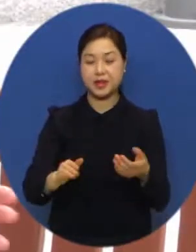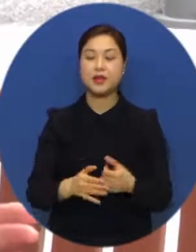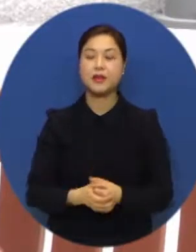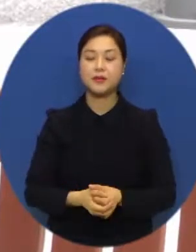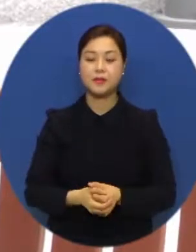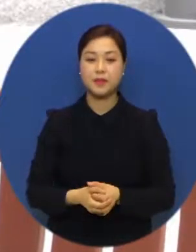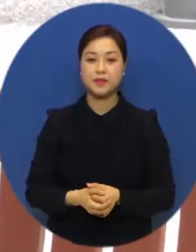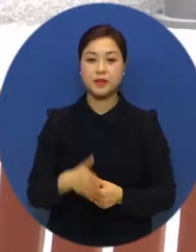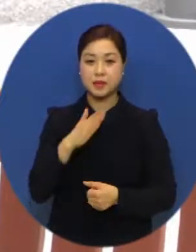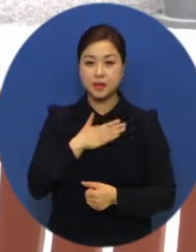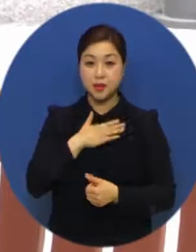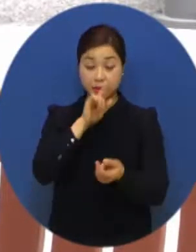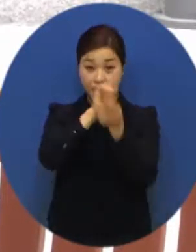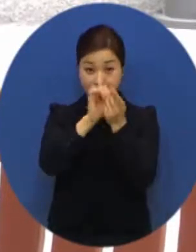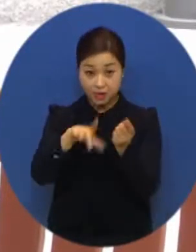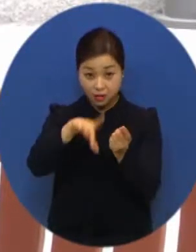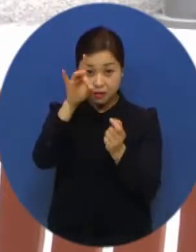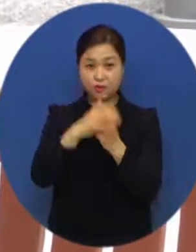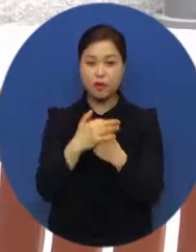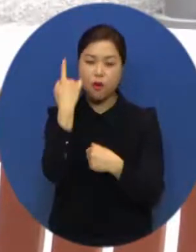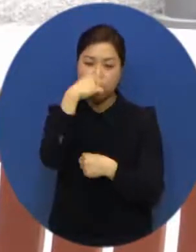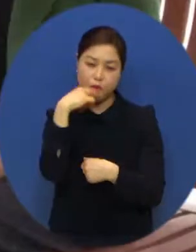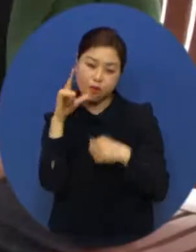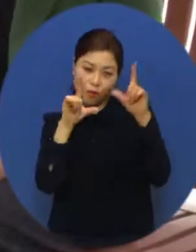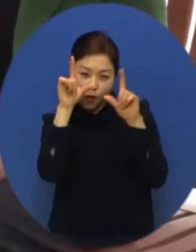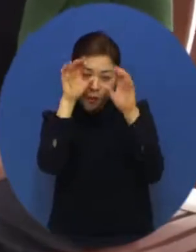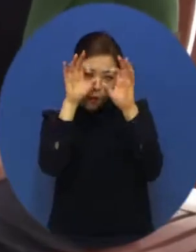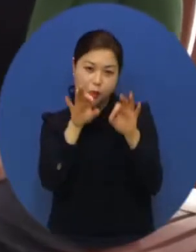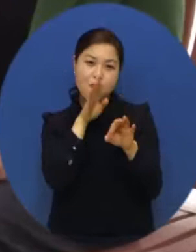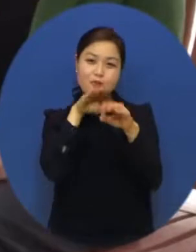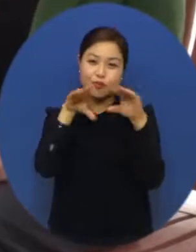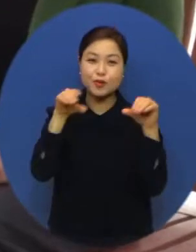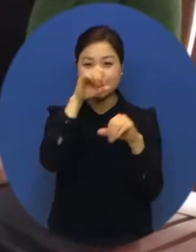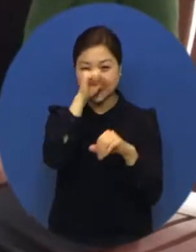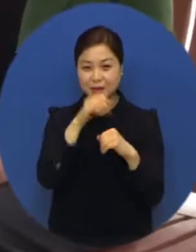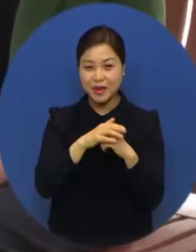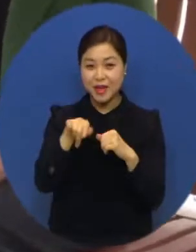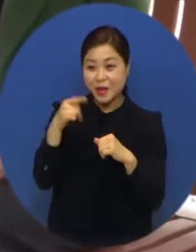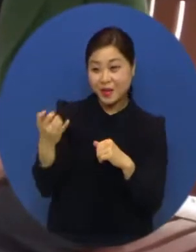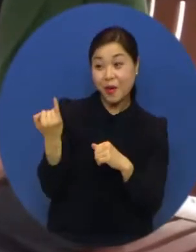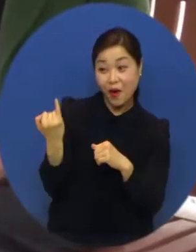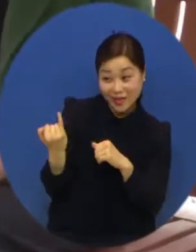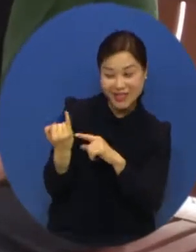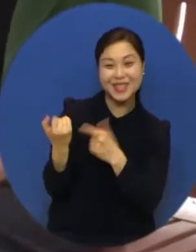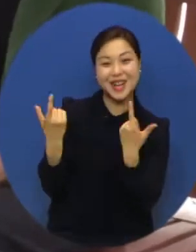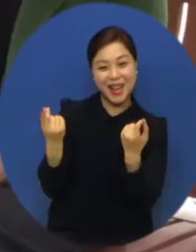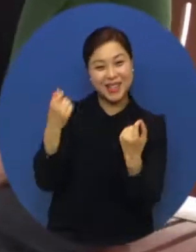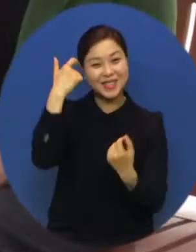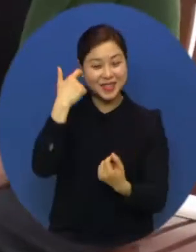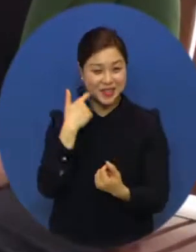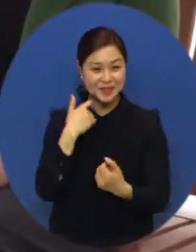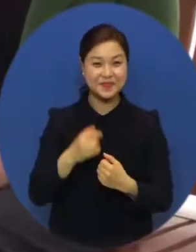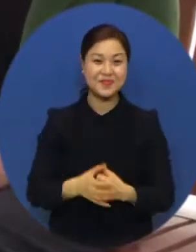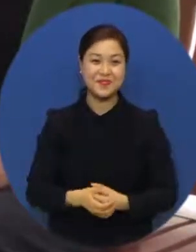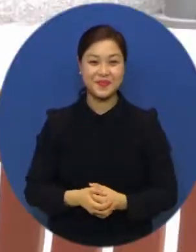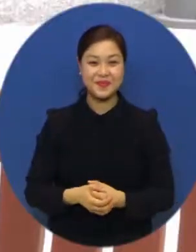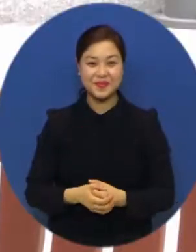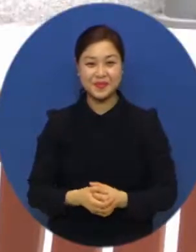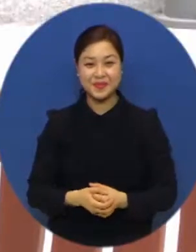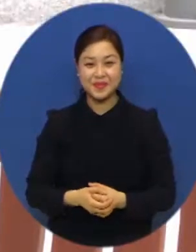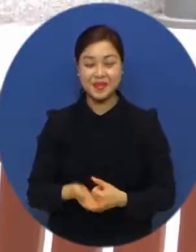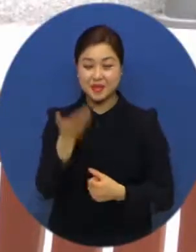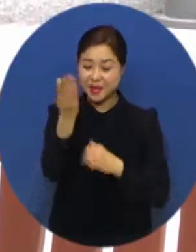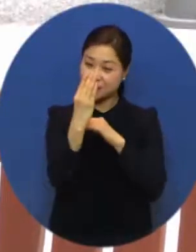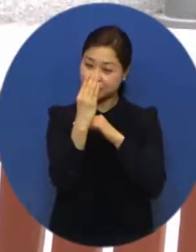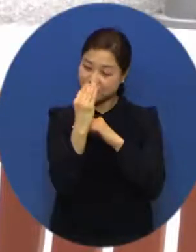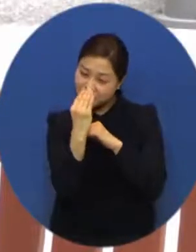오늘 저는 처음 뵙는데 네. 인상 참 좋으세요. 아, 감사합니다. 옆집 언니 같은? 네. 혹시 오늘 녹화에 임하는 각오